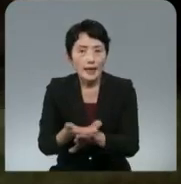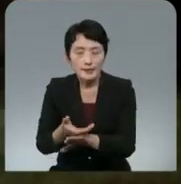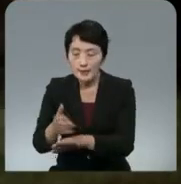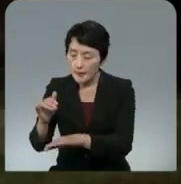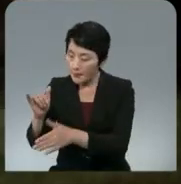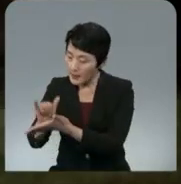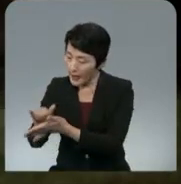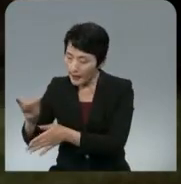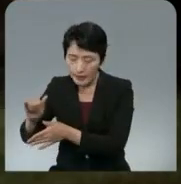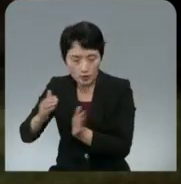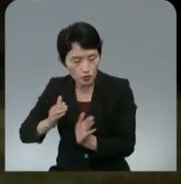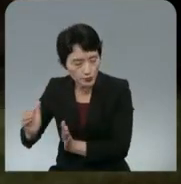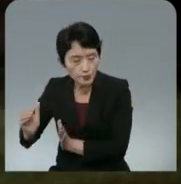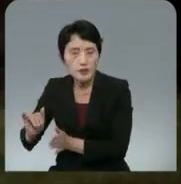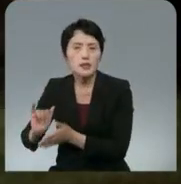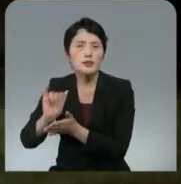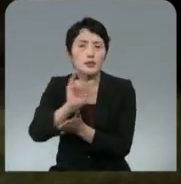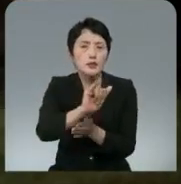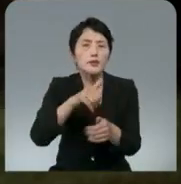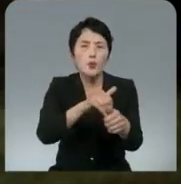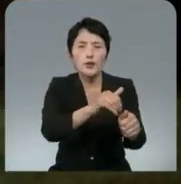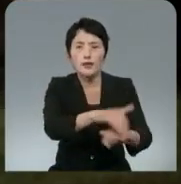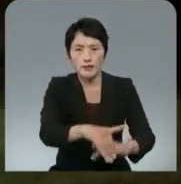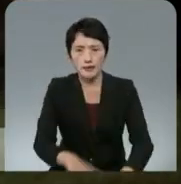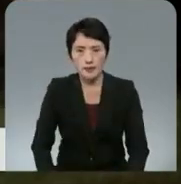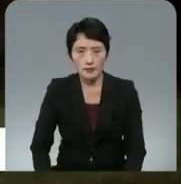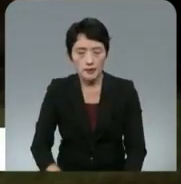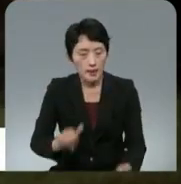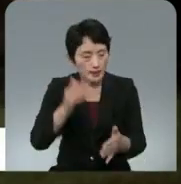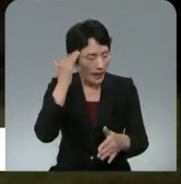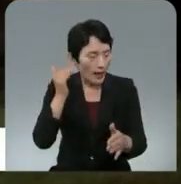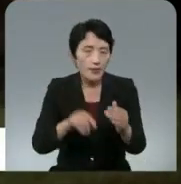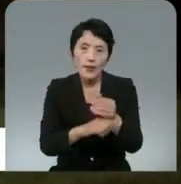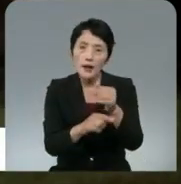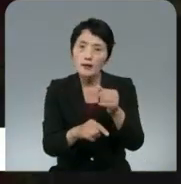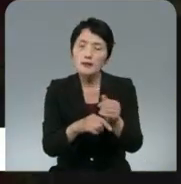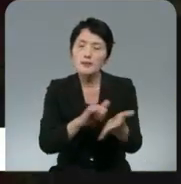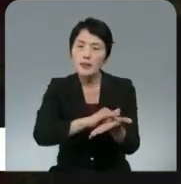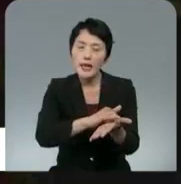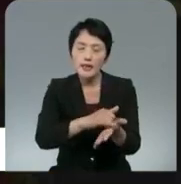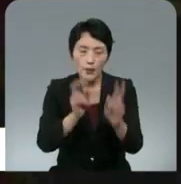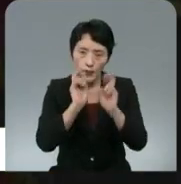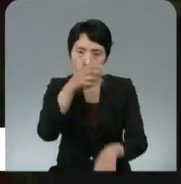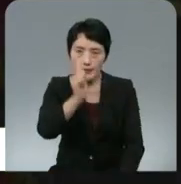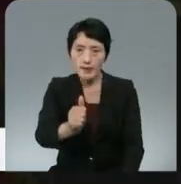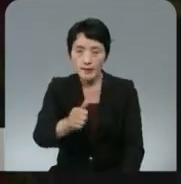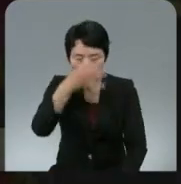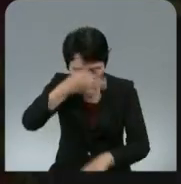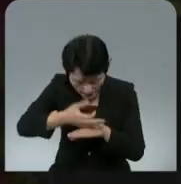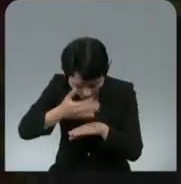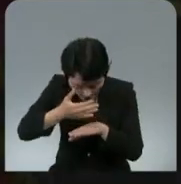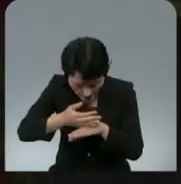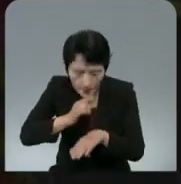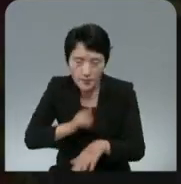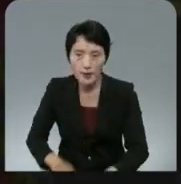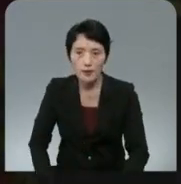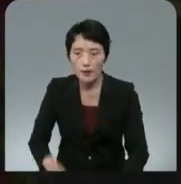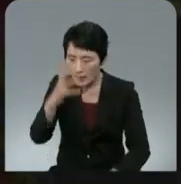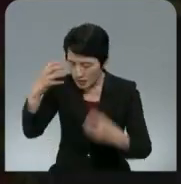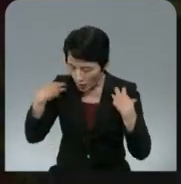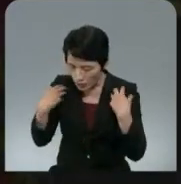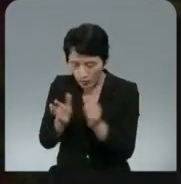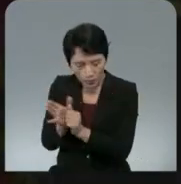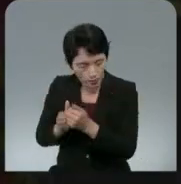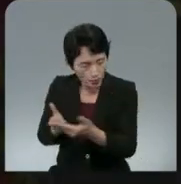Passagiere bald nach Südkorea zu bringen der Präsident der Fluggesellschaft UG home entschuldigte sich und